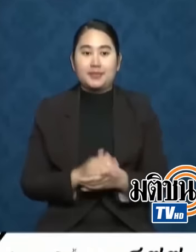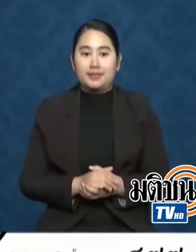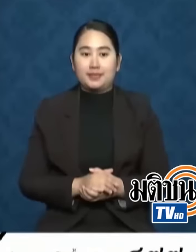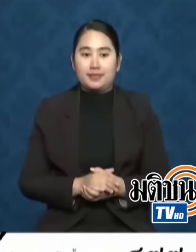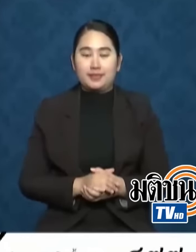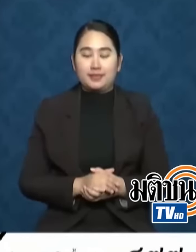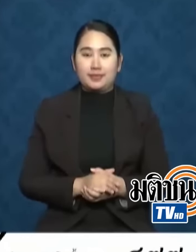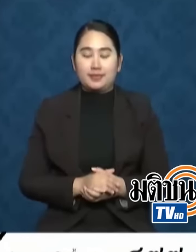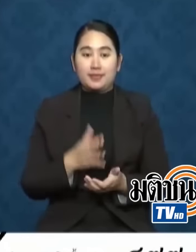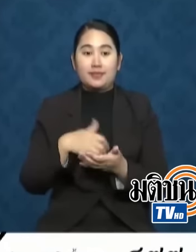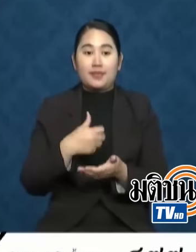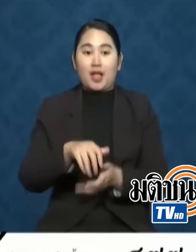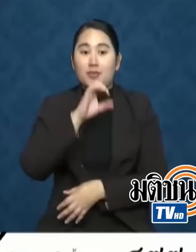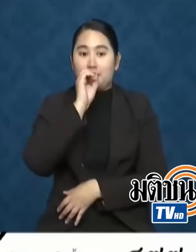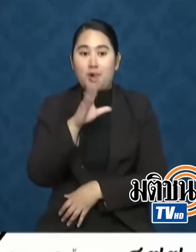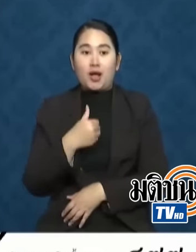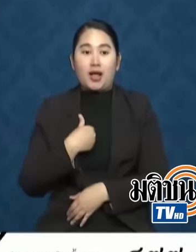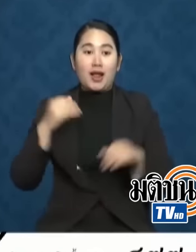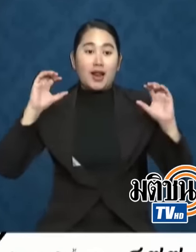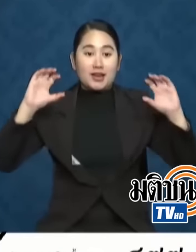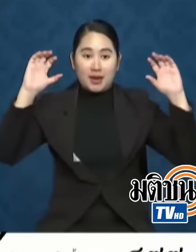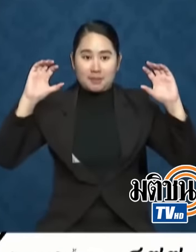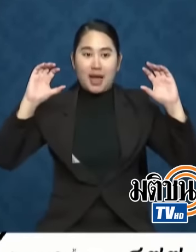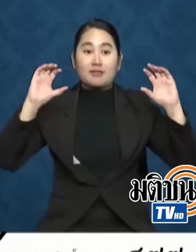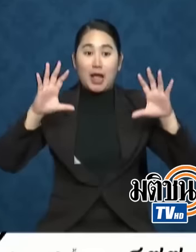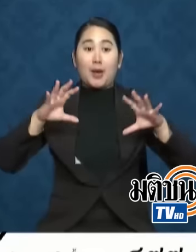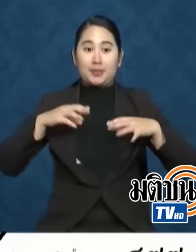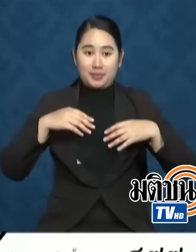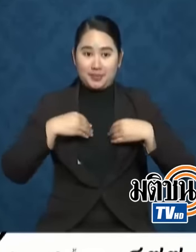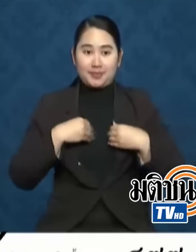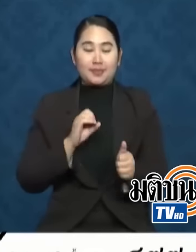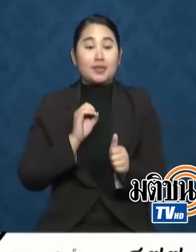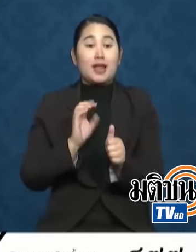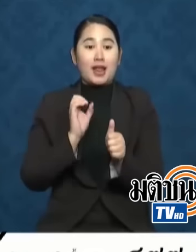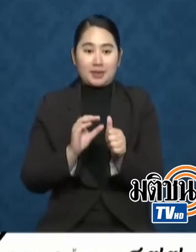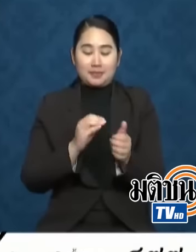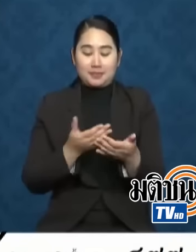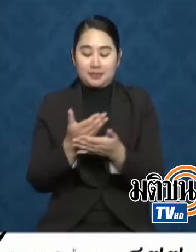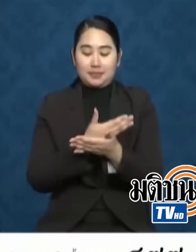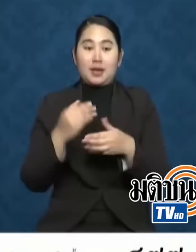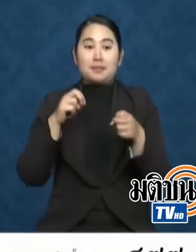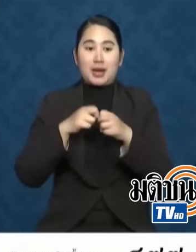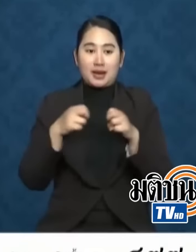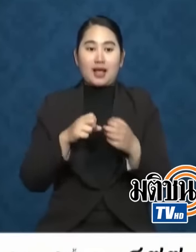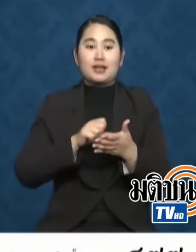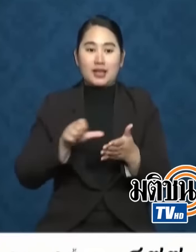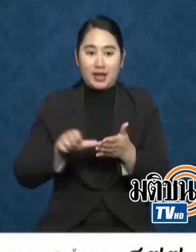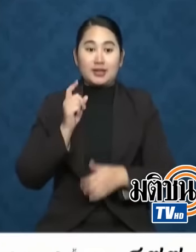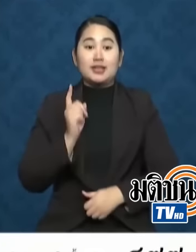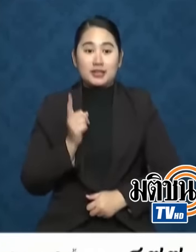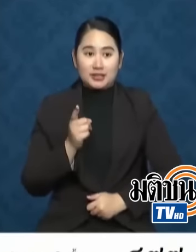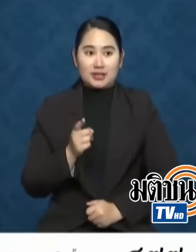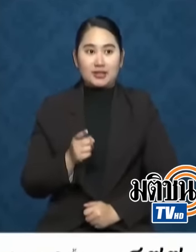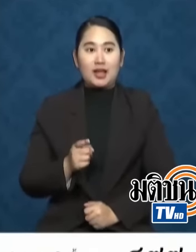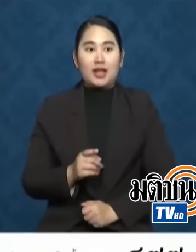พราะฉะนั้นผมหวังว่ารัฐบาลจะนำสิ่งที่ผมอภิปรายเสนอแนะในวันนี้ ไปพิจารณาแก้ไขจริงๆนะครับเพรา